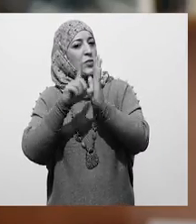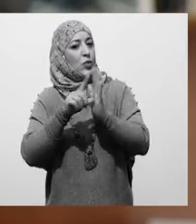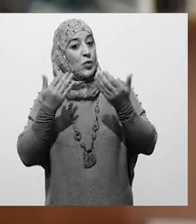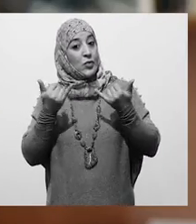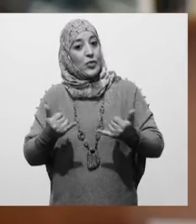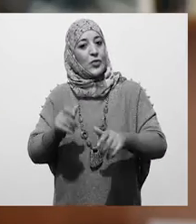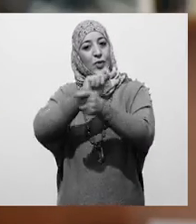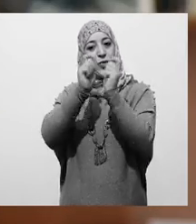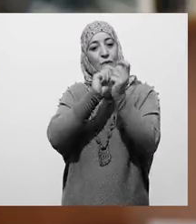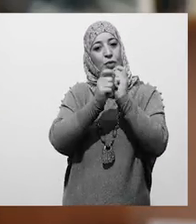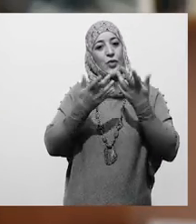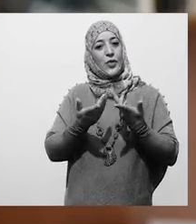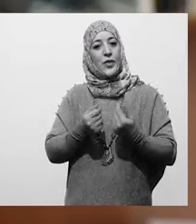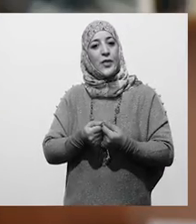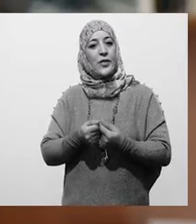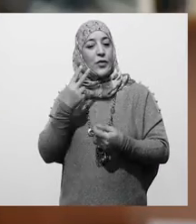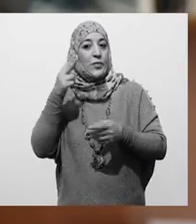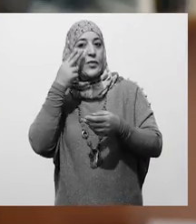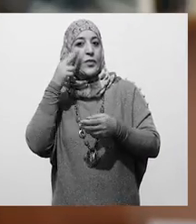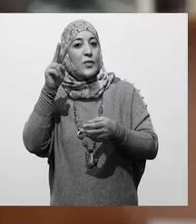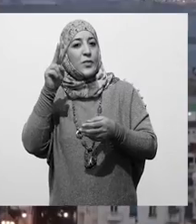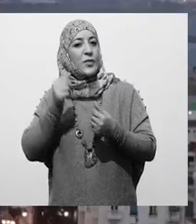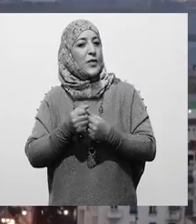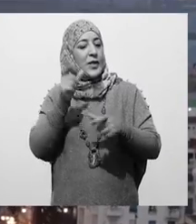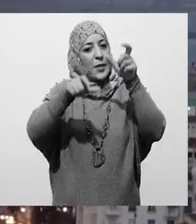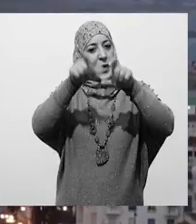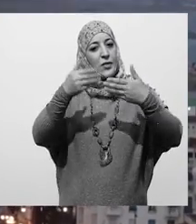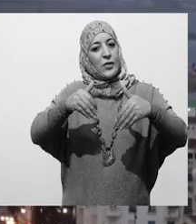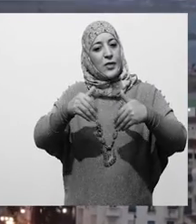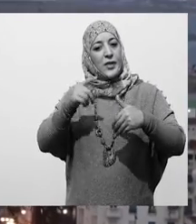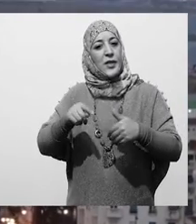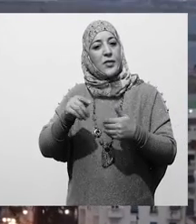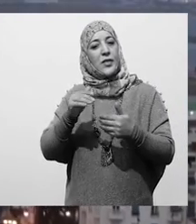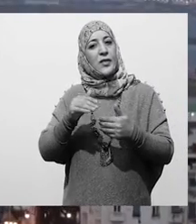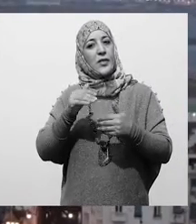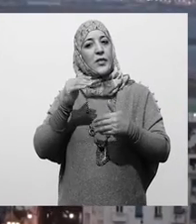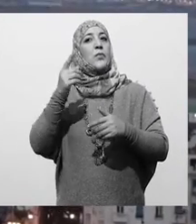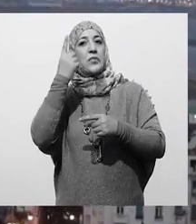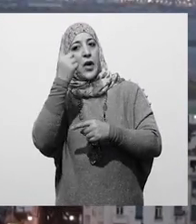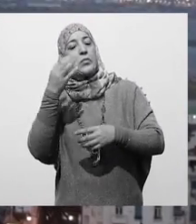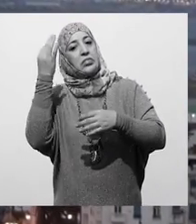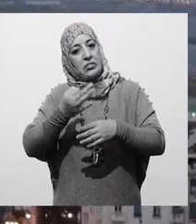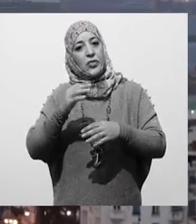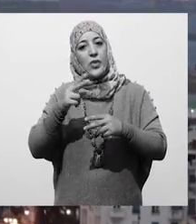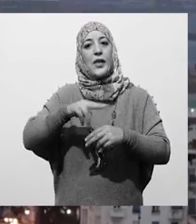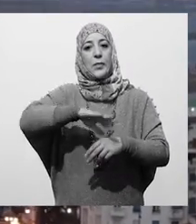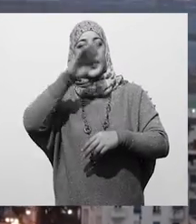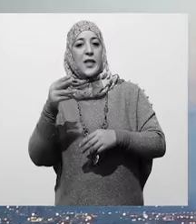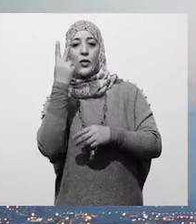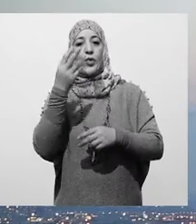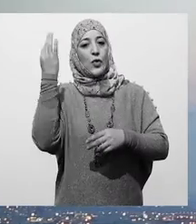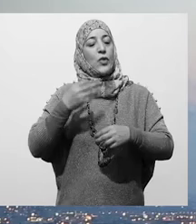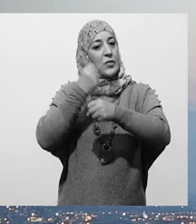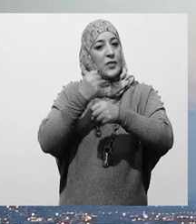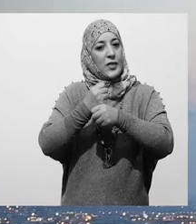aujourd'hui changent, notamment la loi pour l'employabilité des personnes handicapées qui est passée de 1 à 2 %. J'espère vraiment que